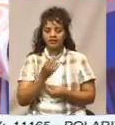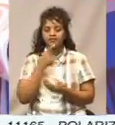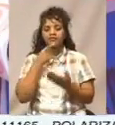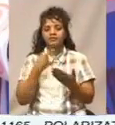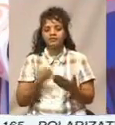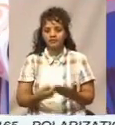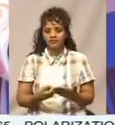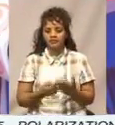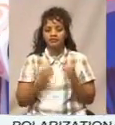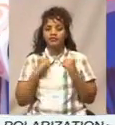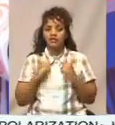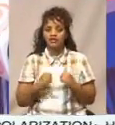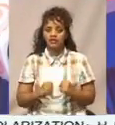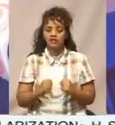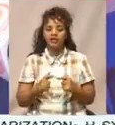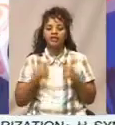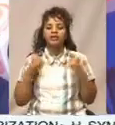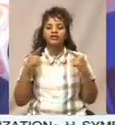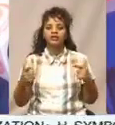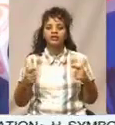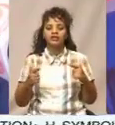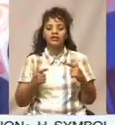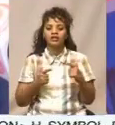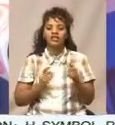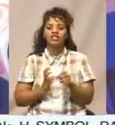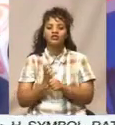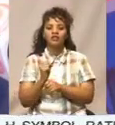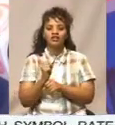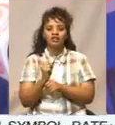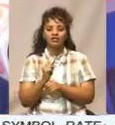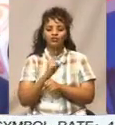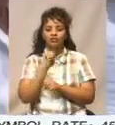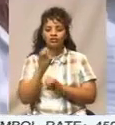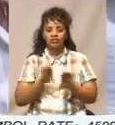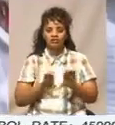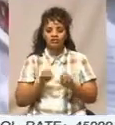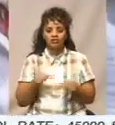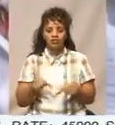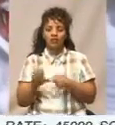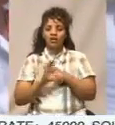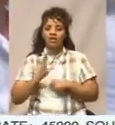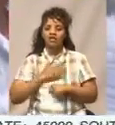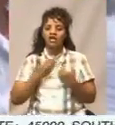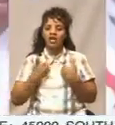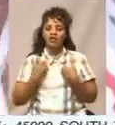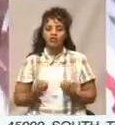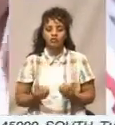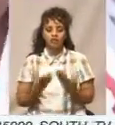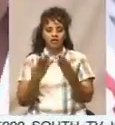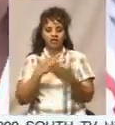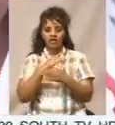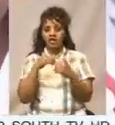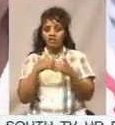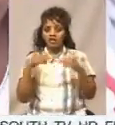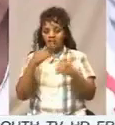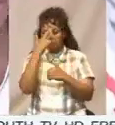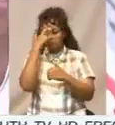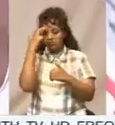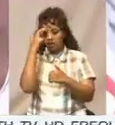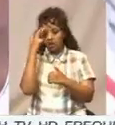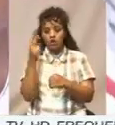ለማረጋገጥ የሚያስችል ትልቅ የዲሞክራሲ ኩነቶች ሲከናወኑ ቆይተዋል። በሀገራችን ያለው ብዝሃነት ለመለያየት ምክንያት